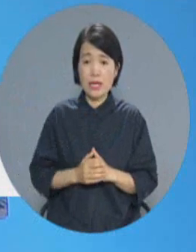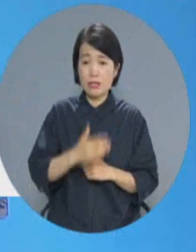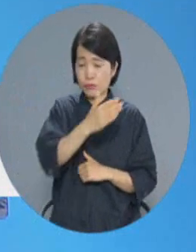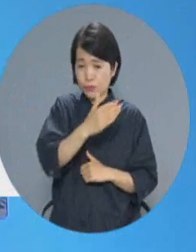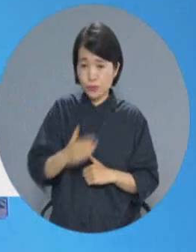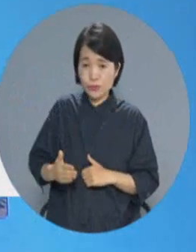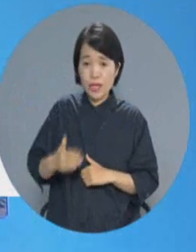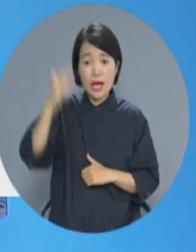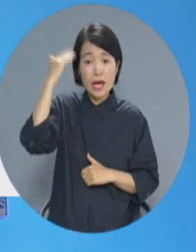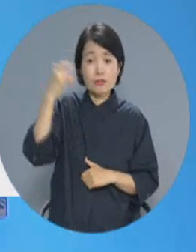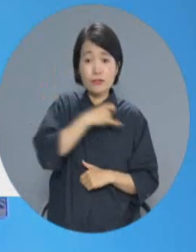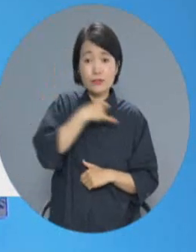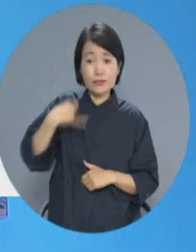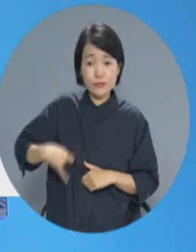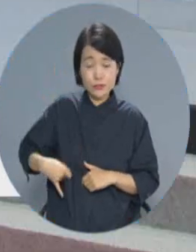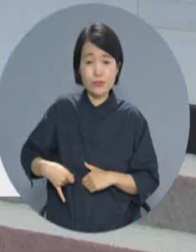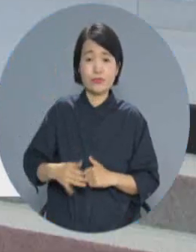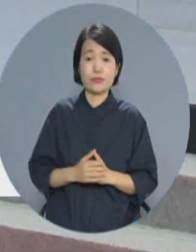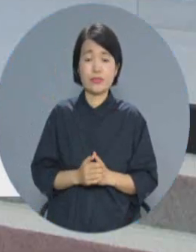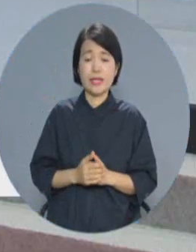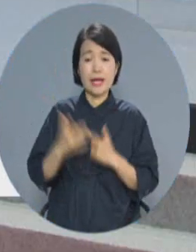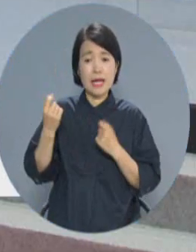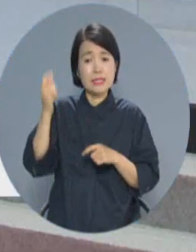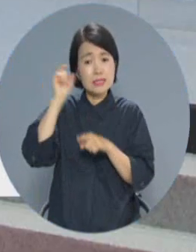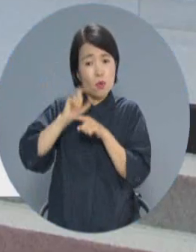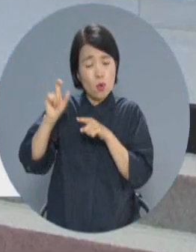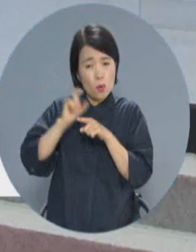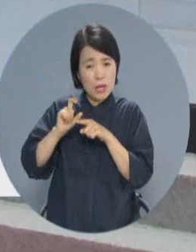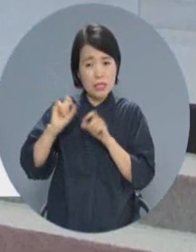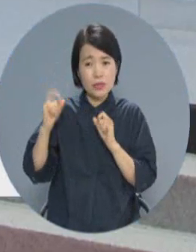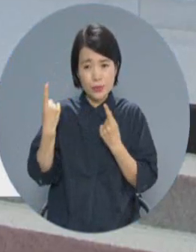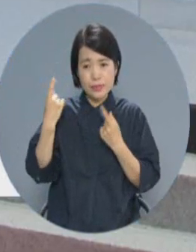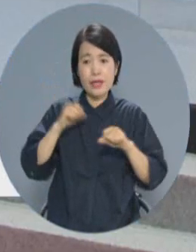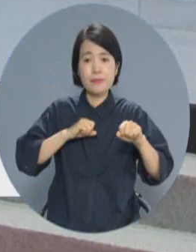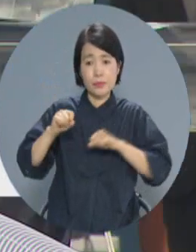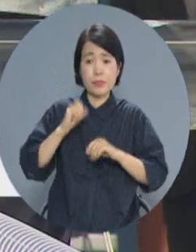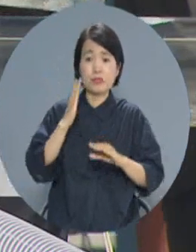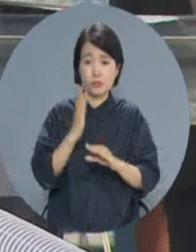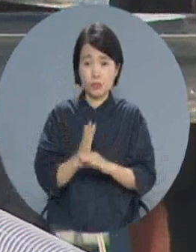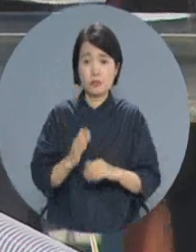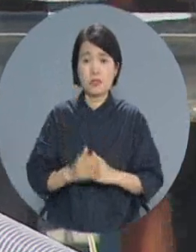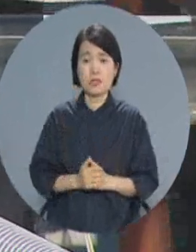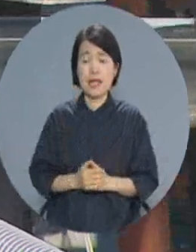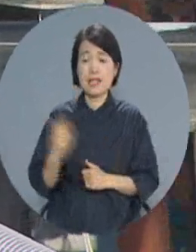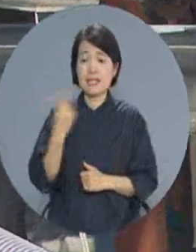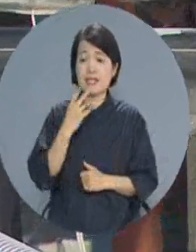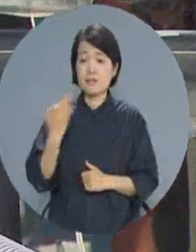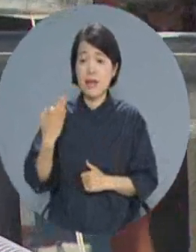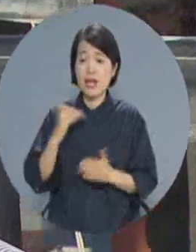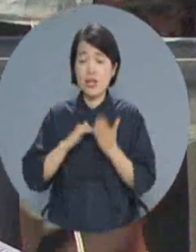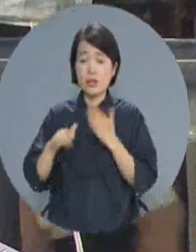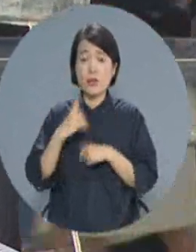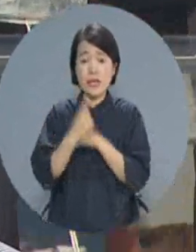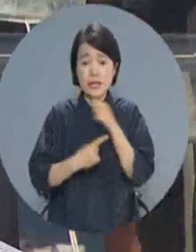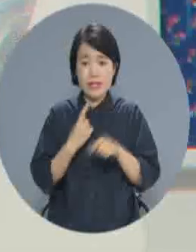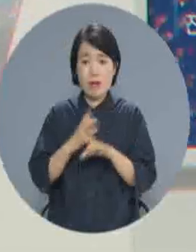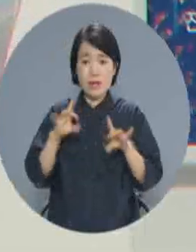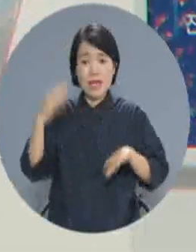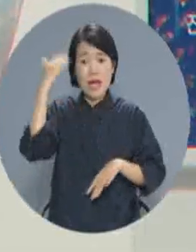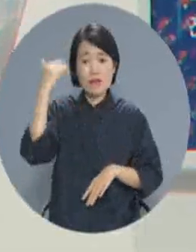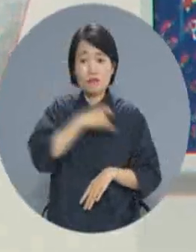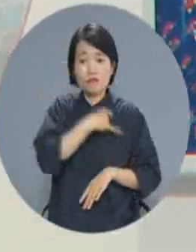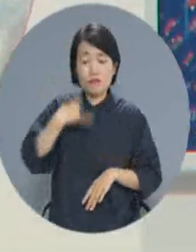어업을 지탱 중인 한국과 중국이 같은 고민 속에 공동 대응 중입니다. 2018년 이후 매년 한국과